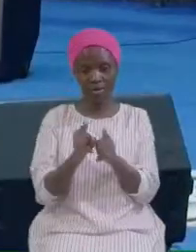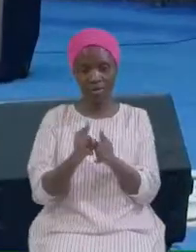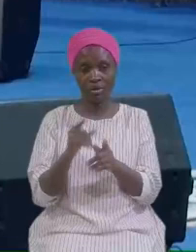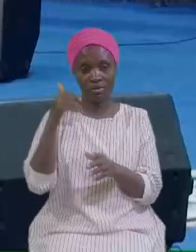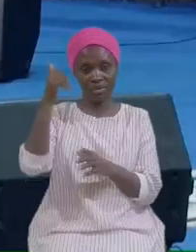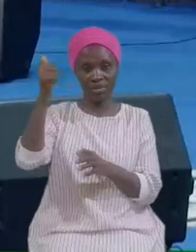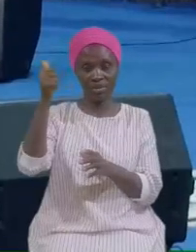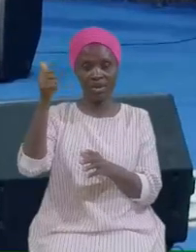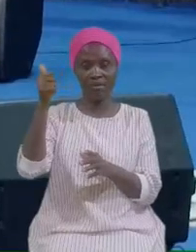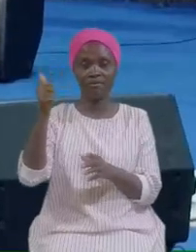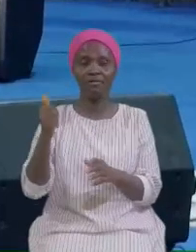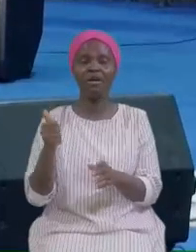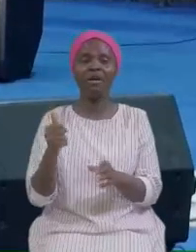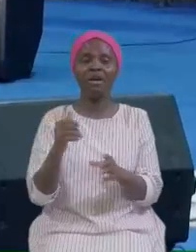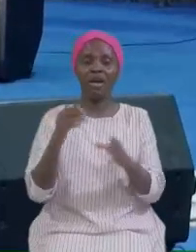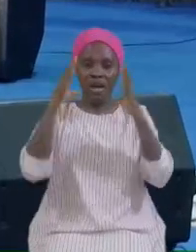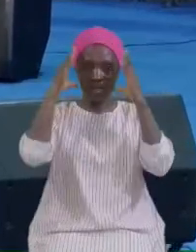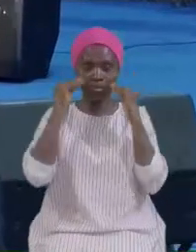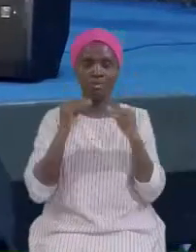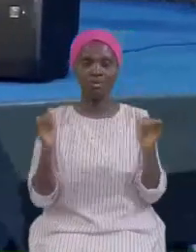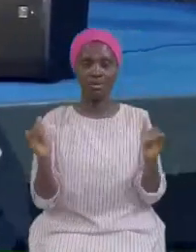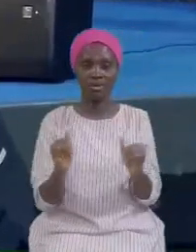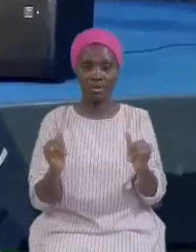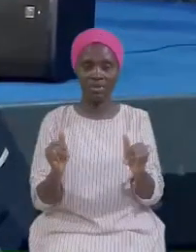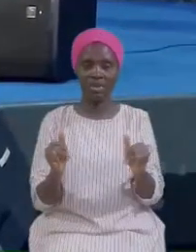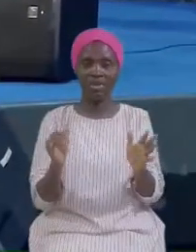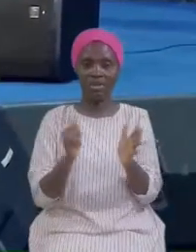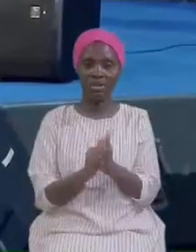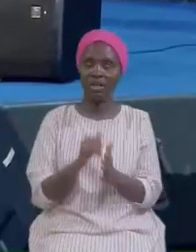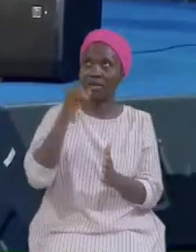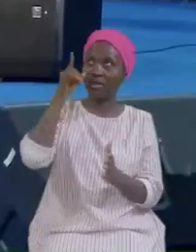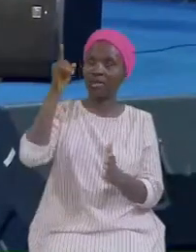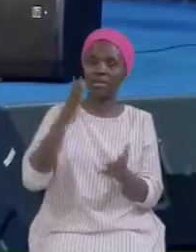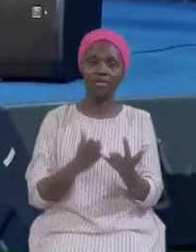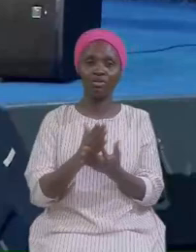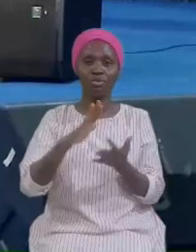il a également participé lui-même, afin que par la mort,